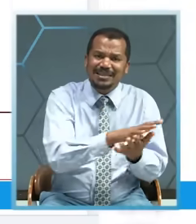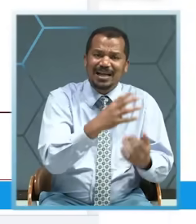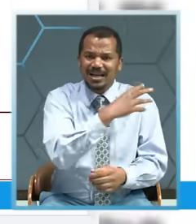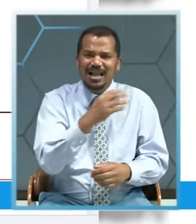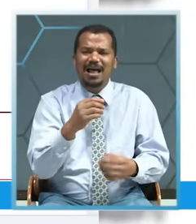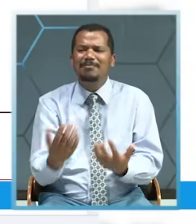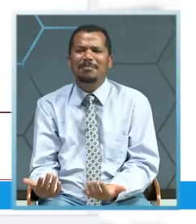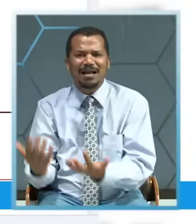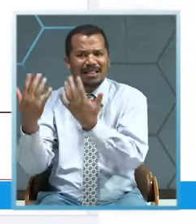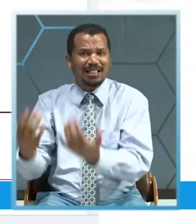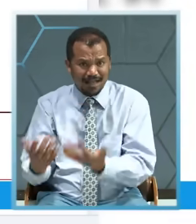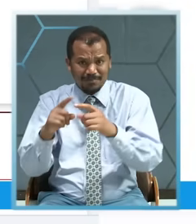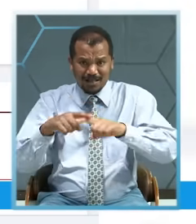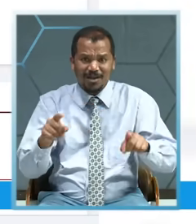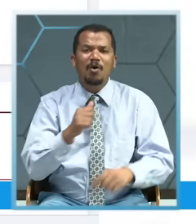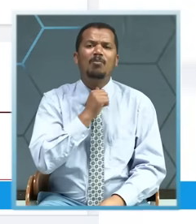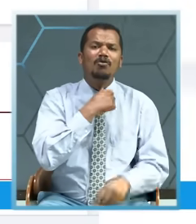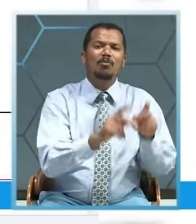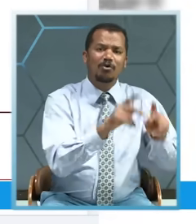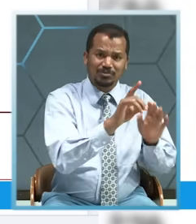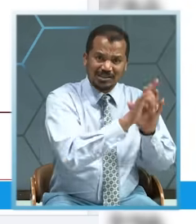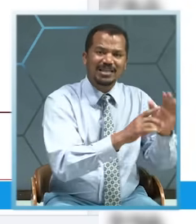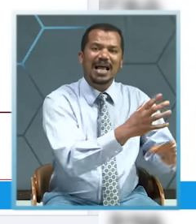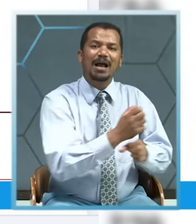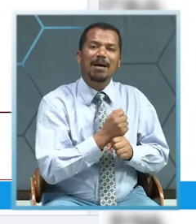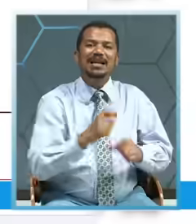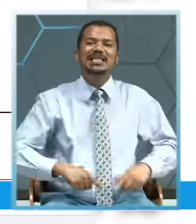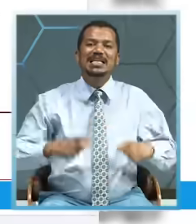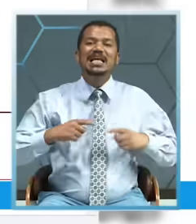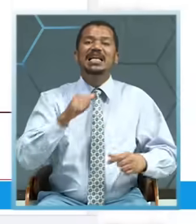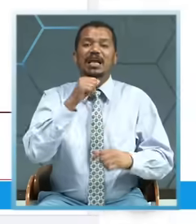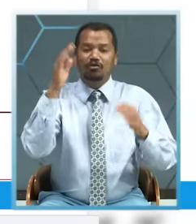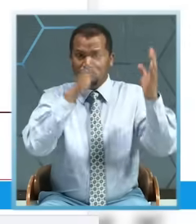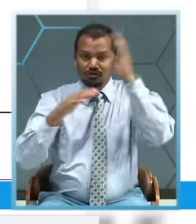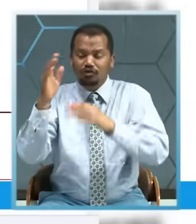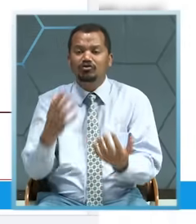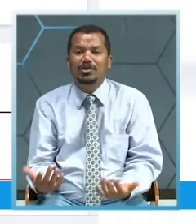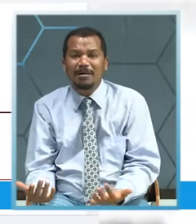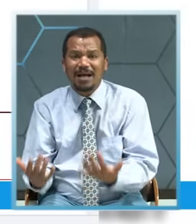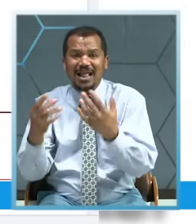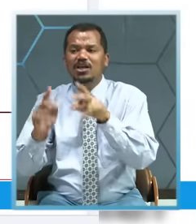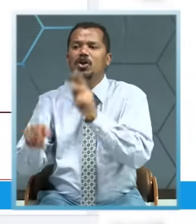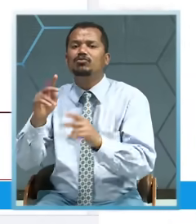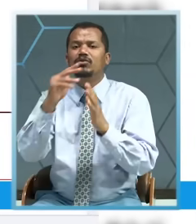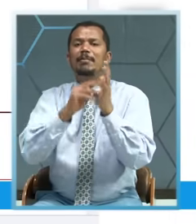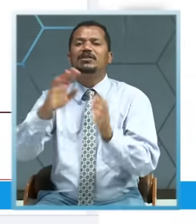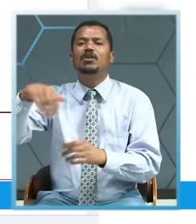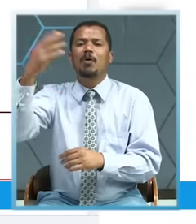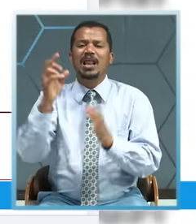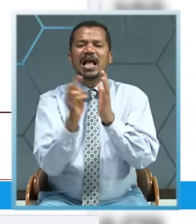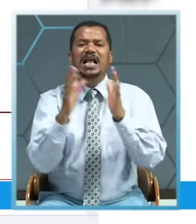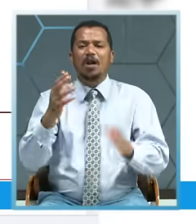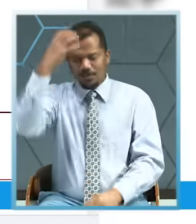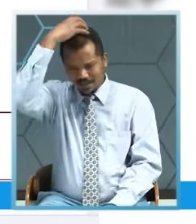አመጽ በማነሳሳትና በማቀጣጠል በተለይም በኦሮሞ ህዝብ ዘንድ ተቀባይነት እንዳይኖረው ችግሮችን በማቀጣጠል ህዝቡ